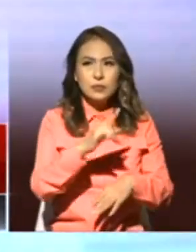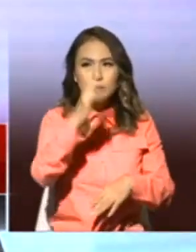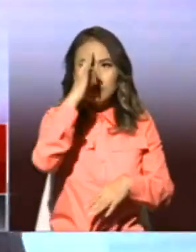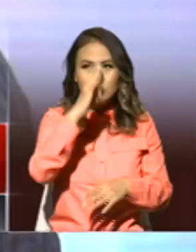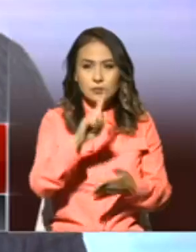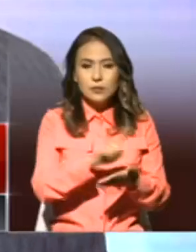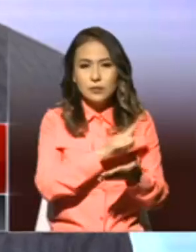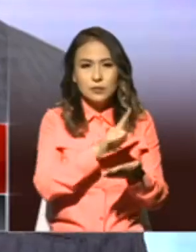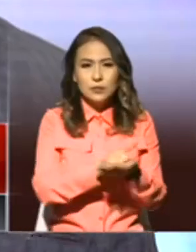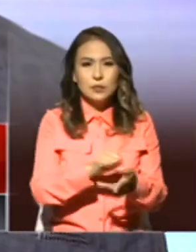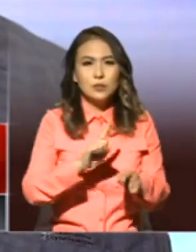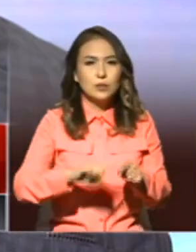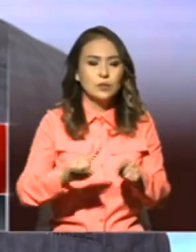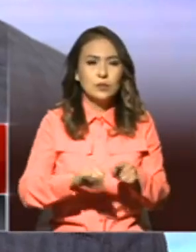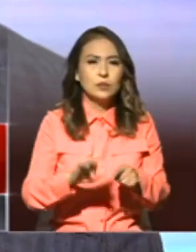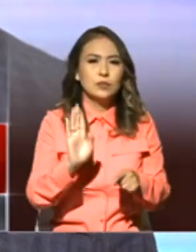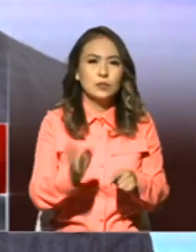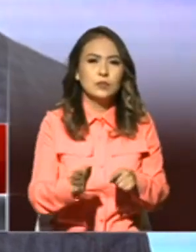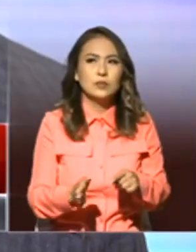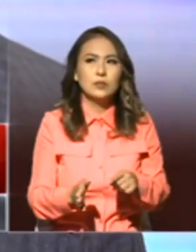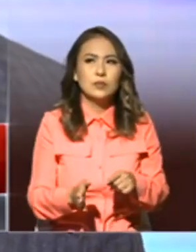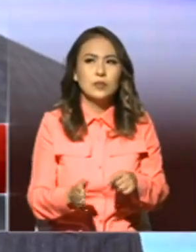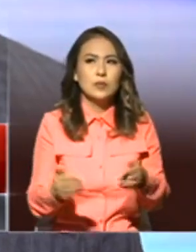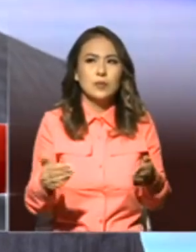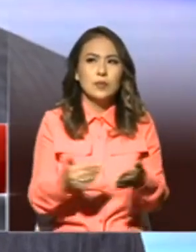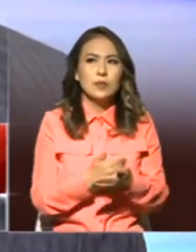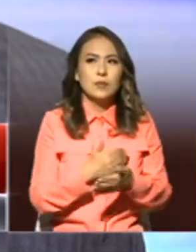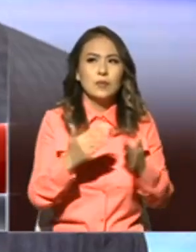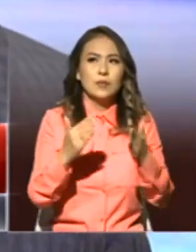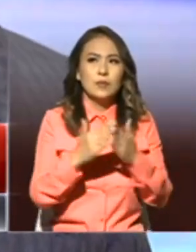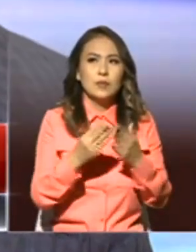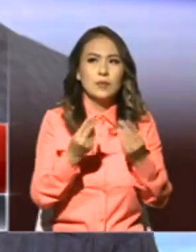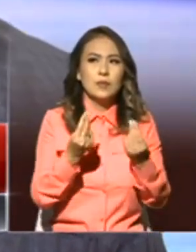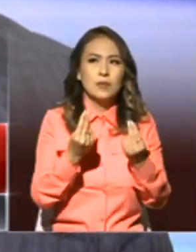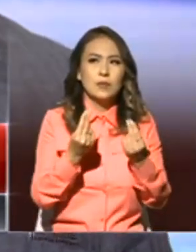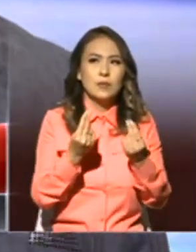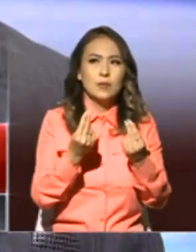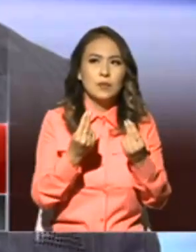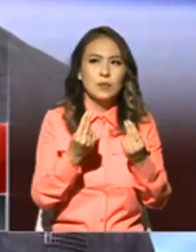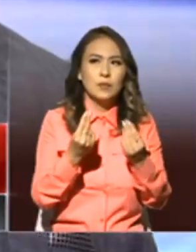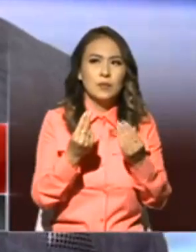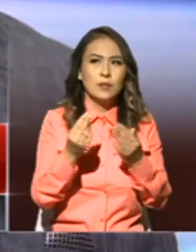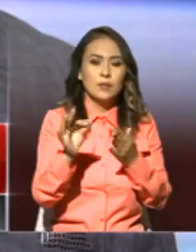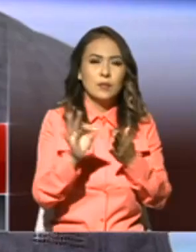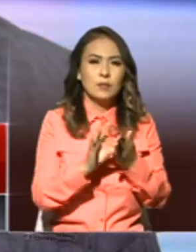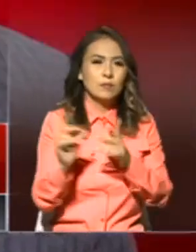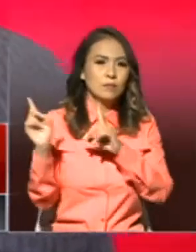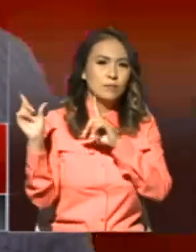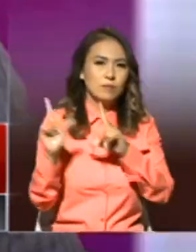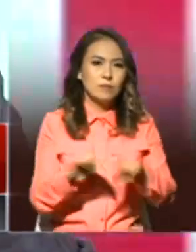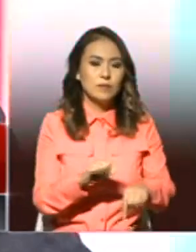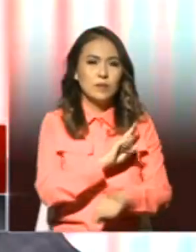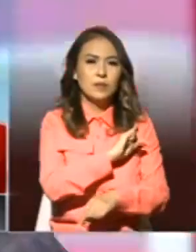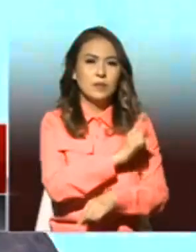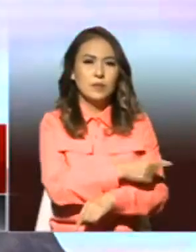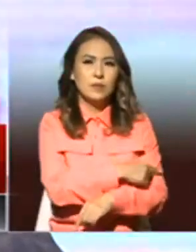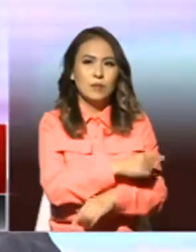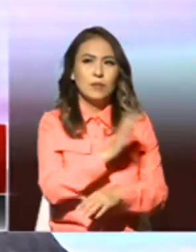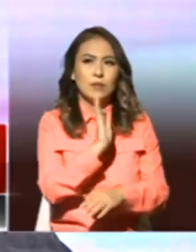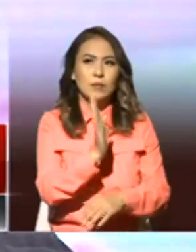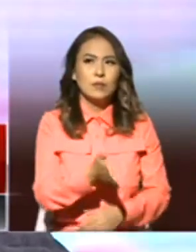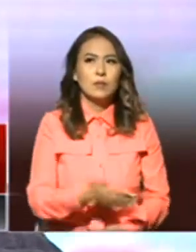Қазақстанға да салқыны болатыны сөзсіз. Тағы да үйлердің бағасы кәдімгідей салқындық немесе әрине ол жақсы